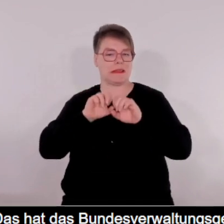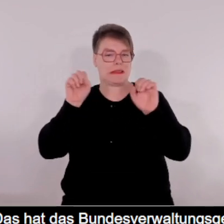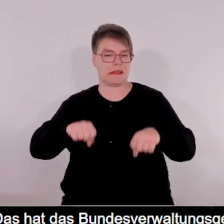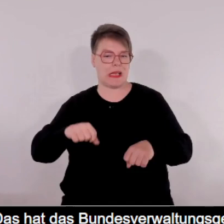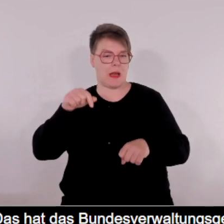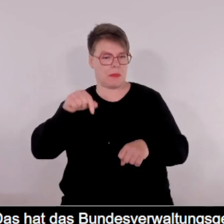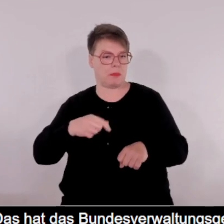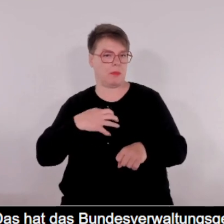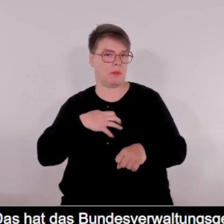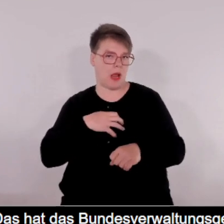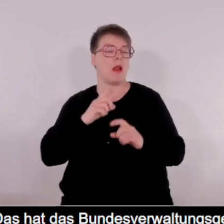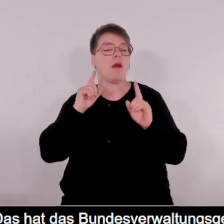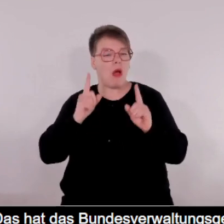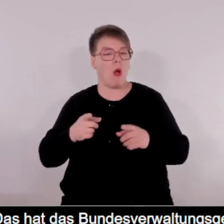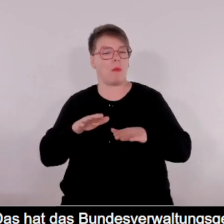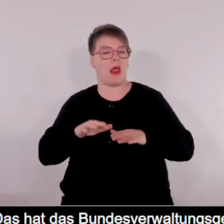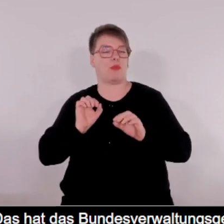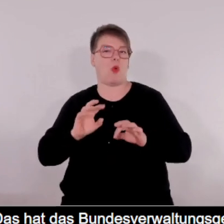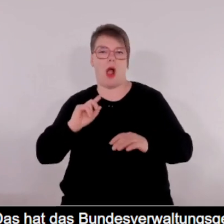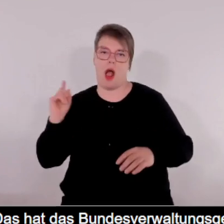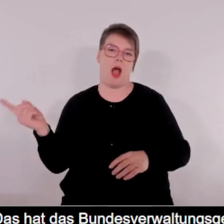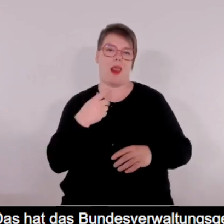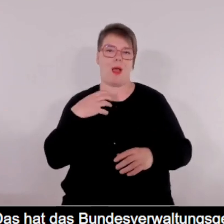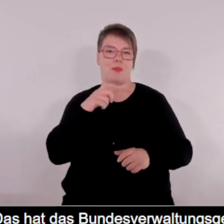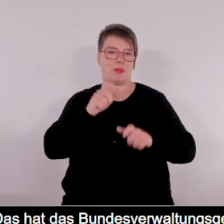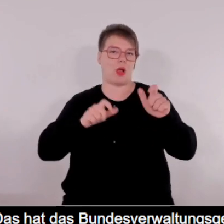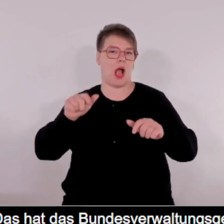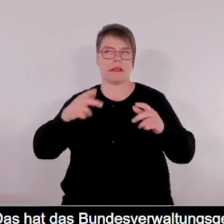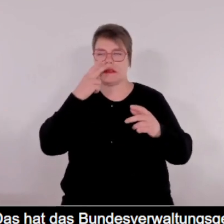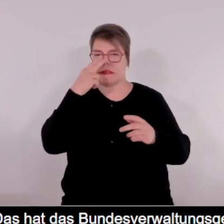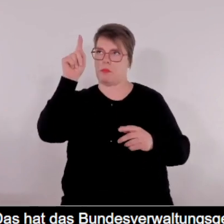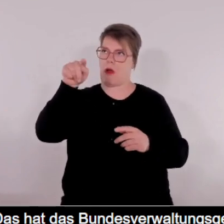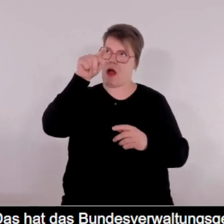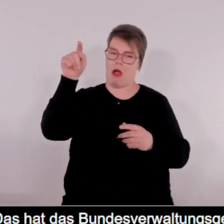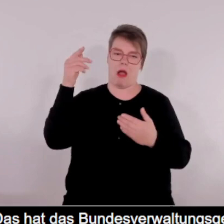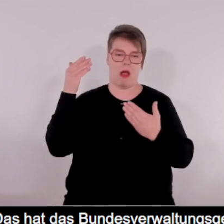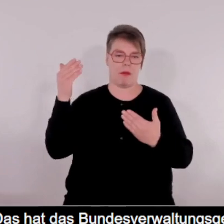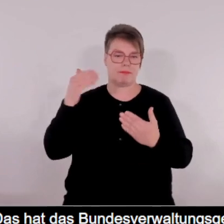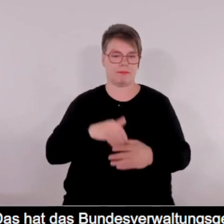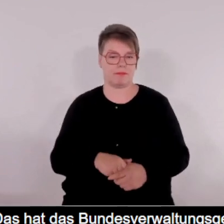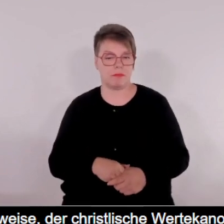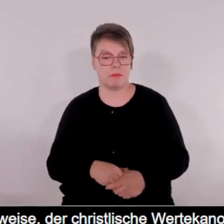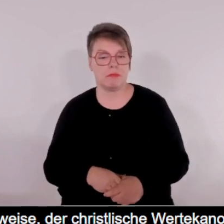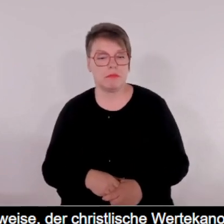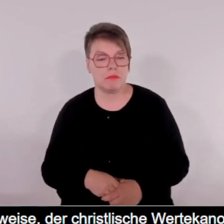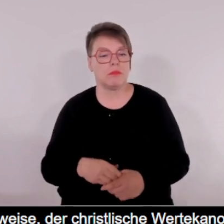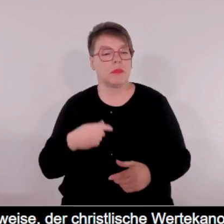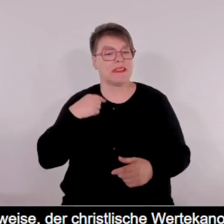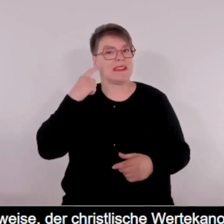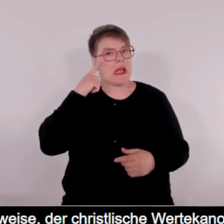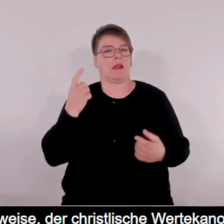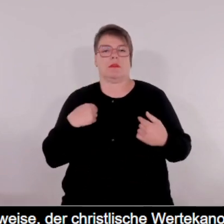unseres Werteverständnisses im öffentlichen Raum auch sichtbar zu halten. Man sieht in anderen Ländern, dass es eben mit strikter Laizität